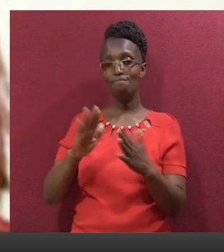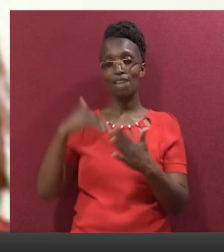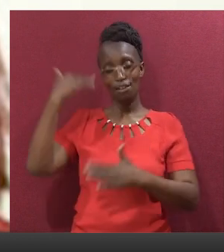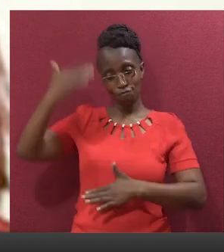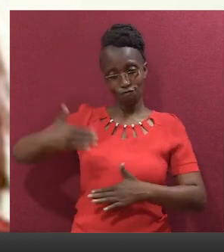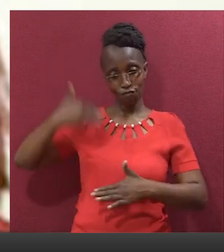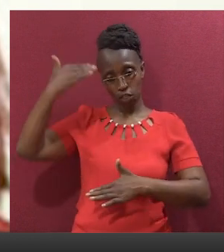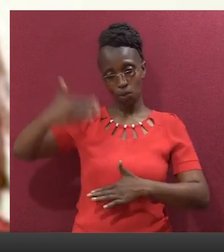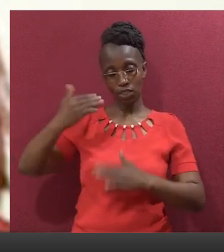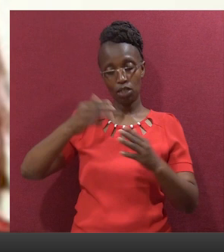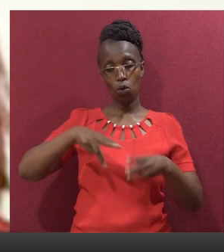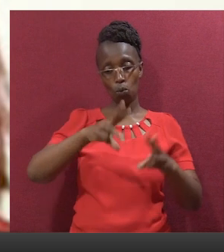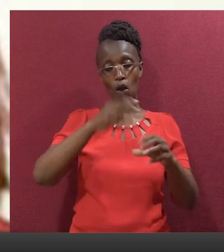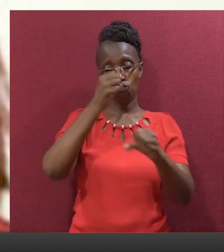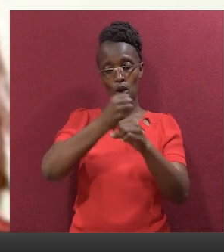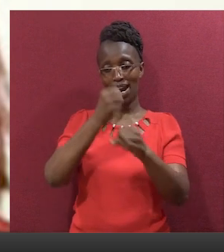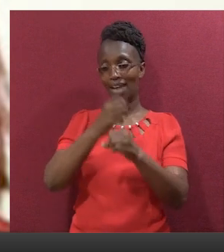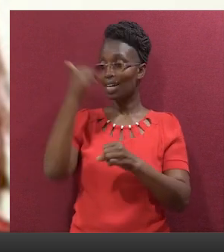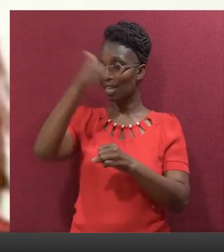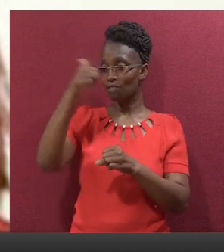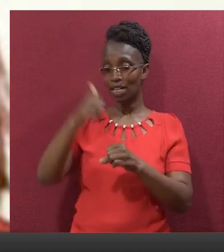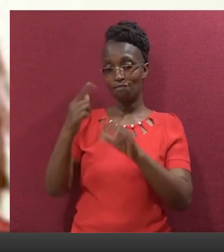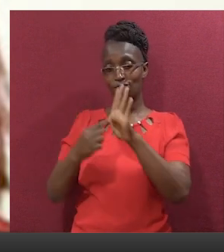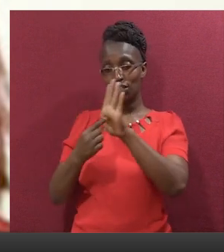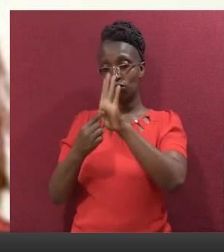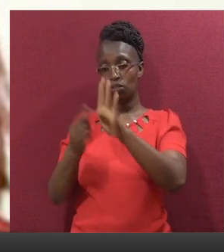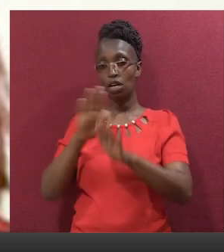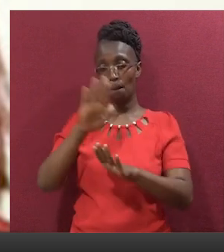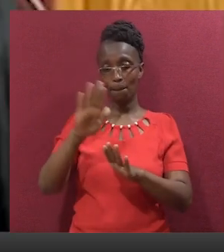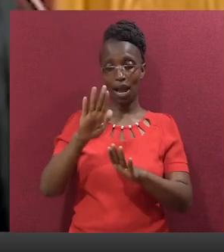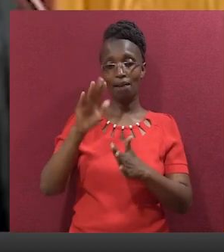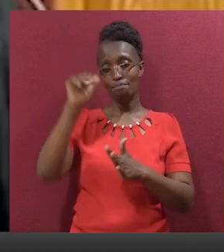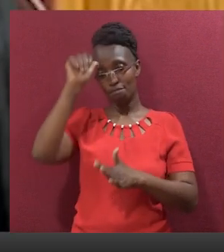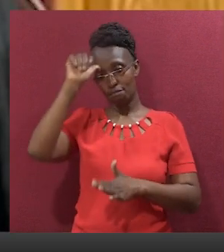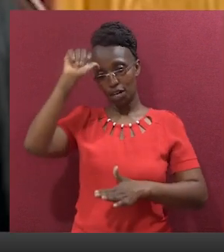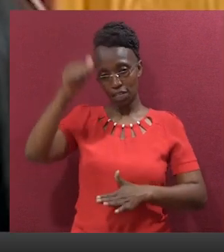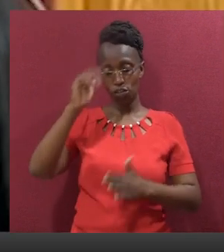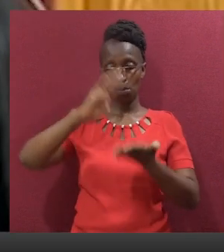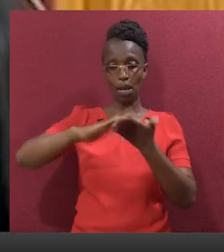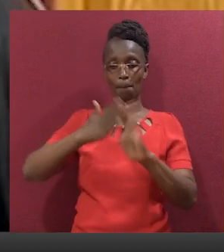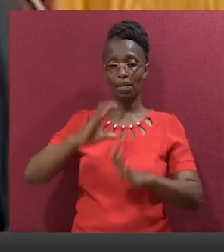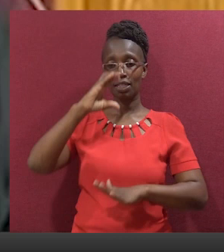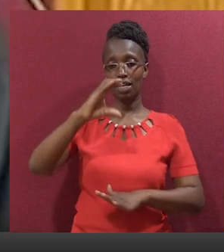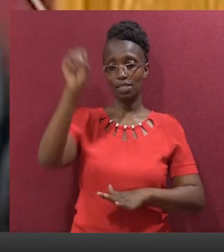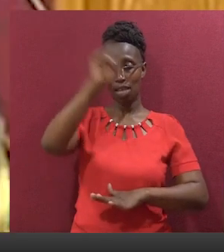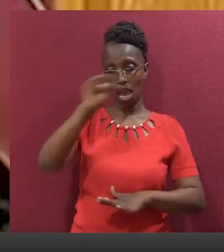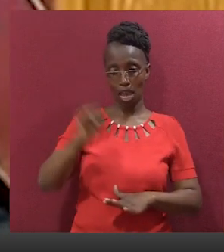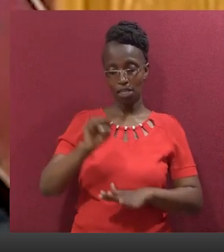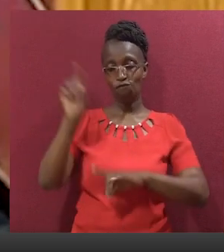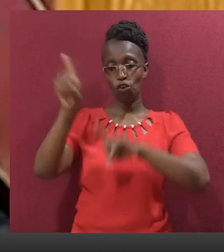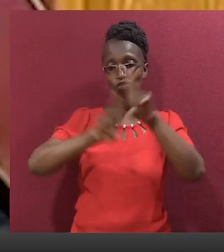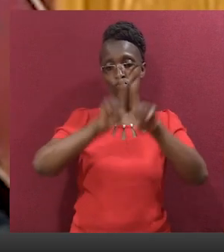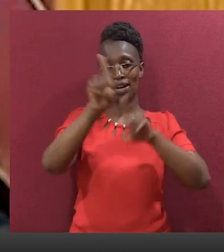na uzoefu wake wa kazi hakudhihirisha uwezo wake wa kuwa waziri wa utalii. Kimani